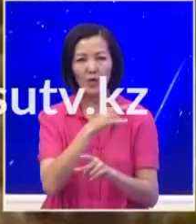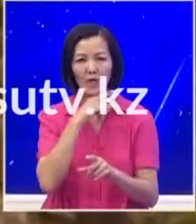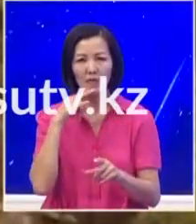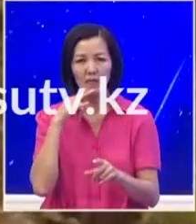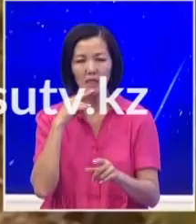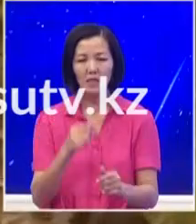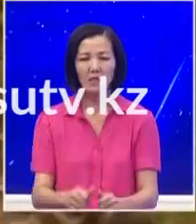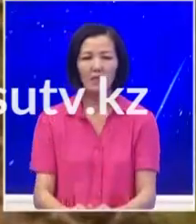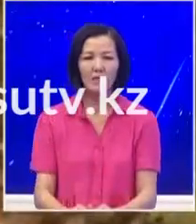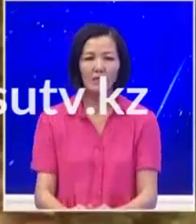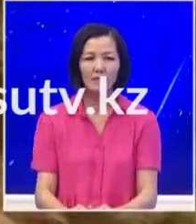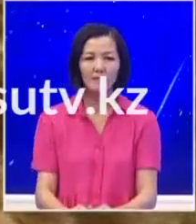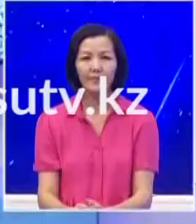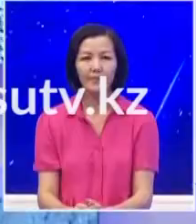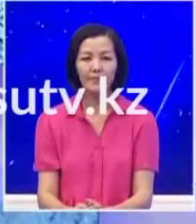режим ЧС.